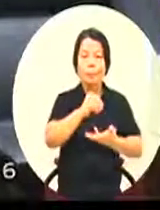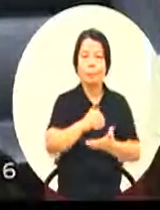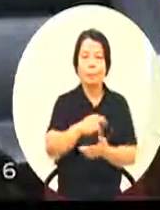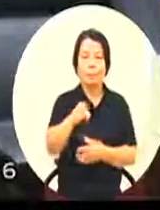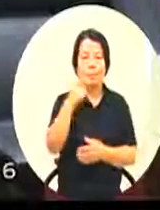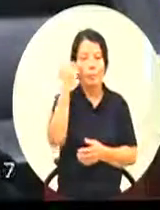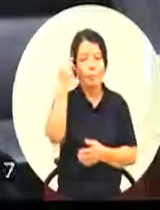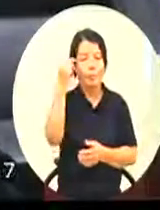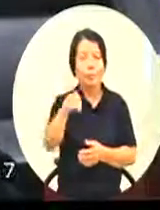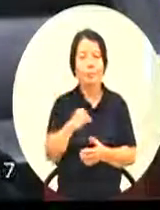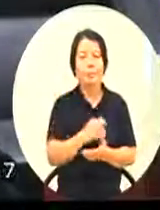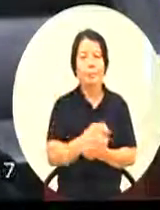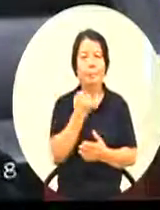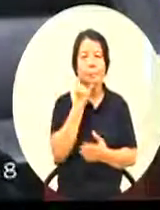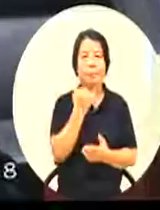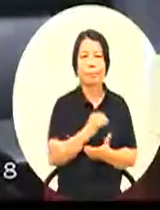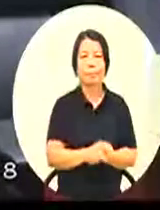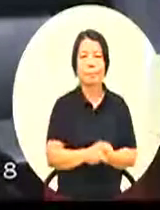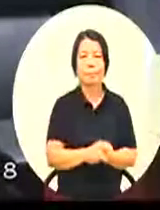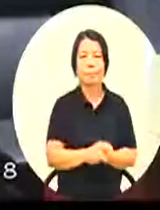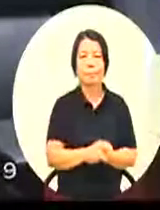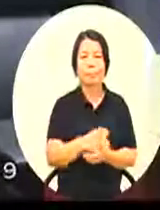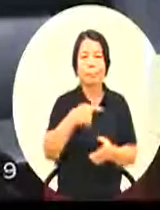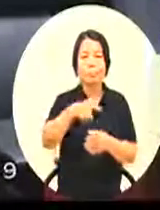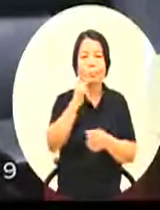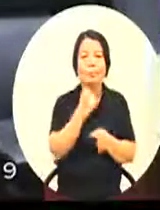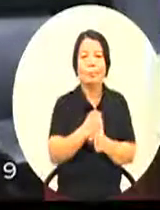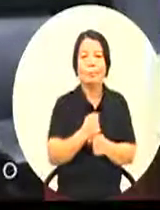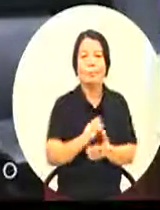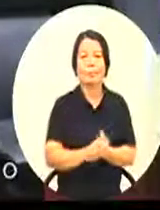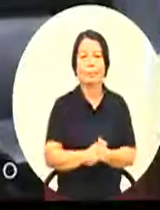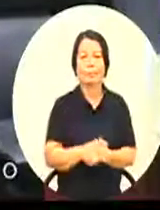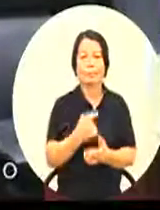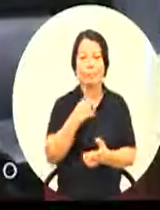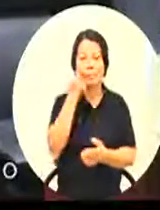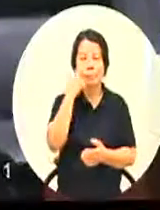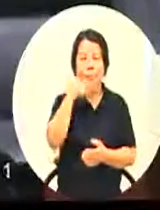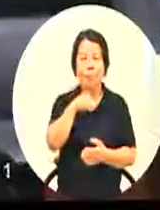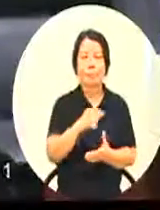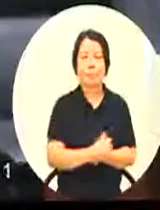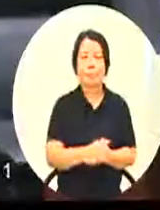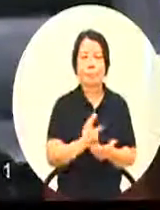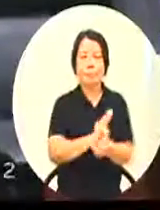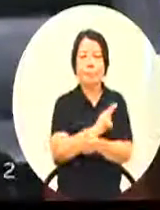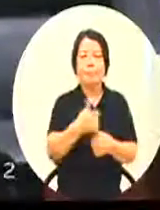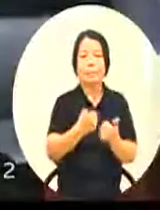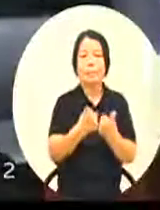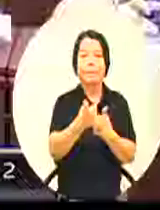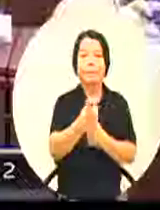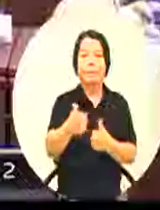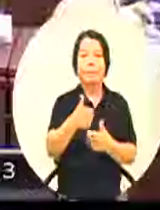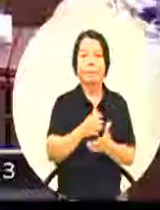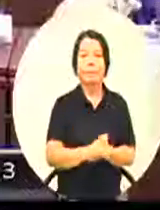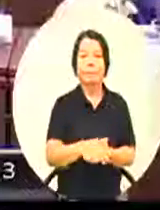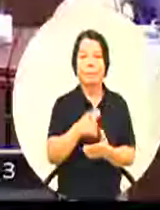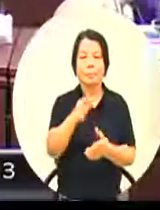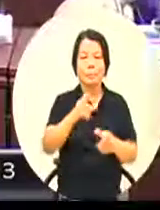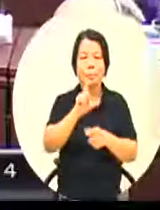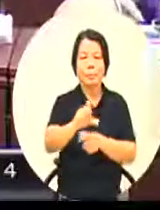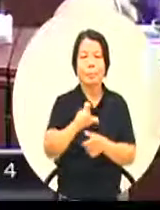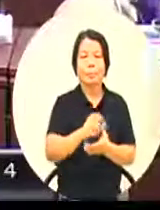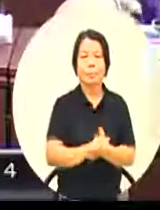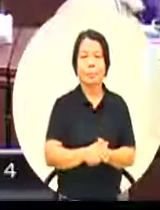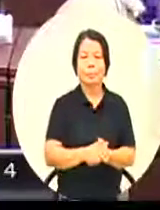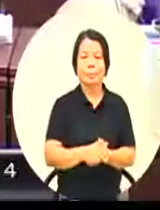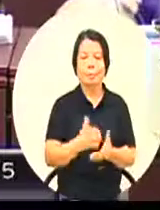得说我们可以怎么样子来实行吗？ 其实我很喜欢那个林议员今天早上谈到的这个议题，特别是在